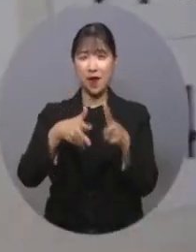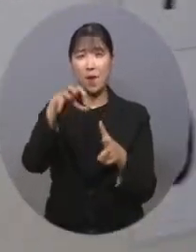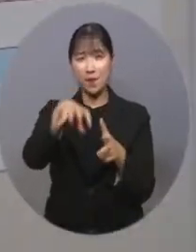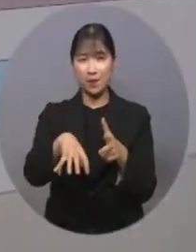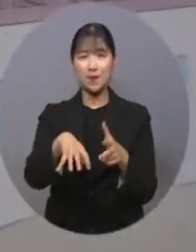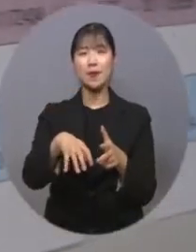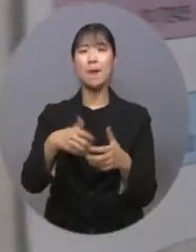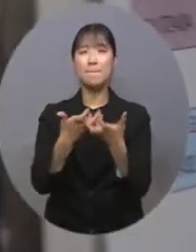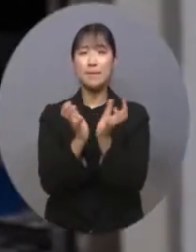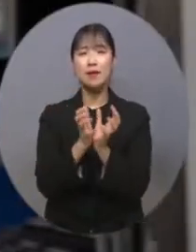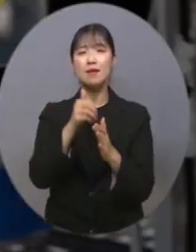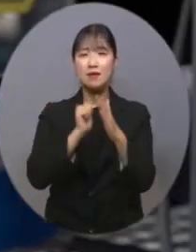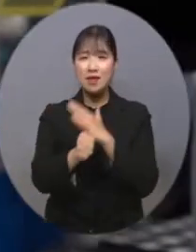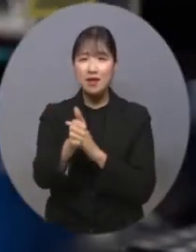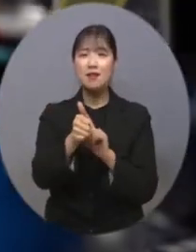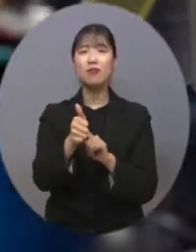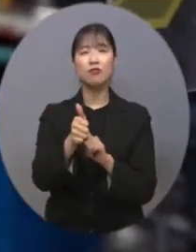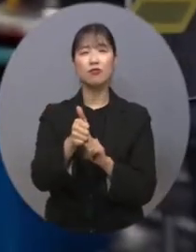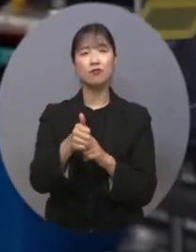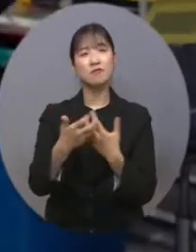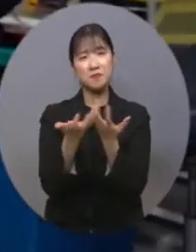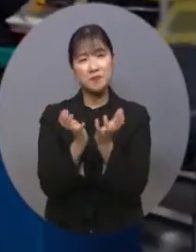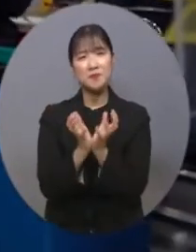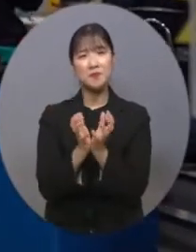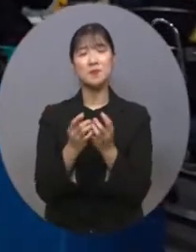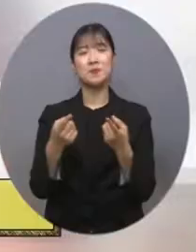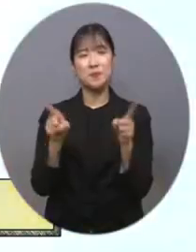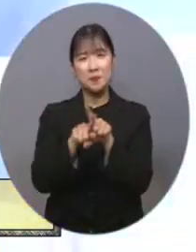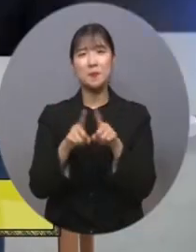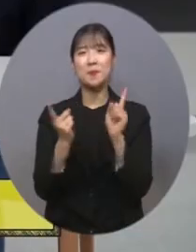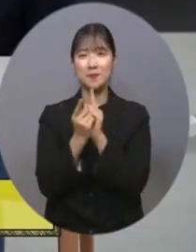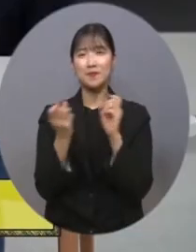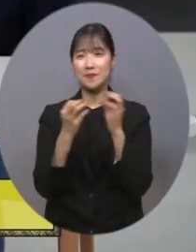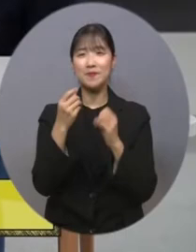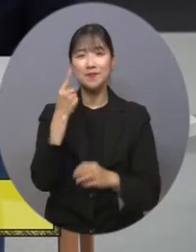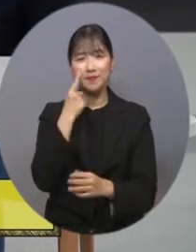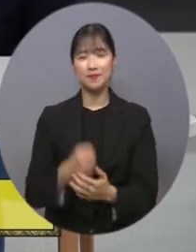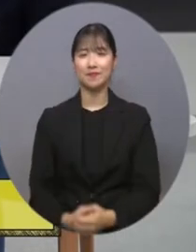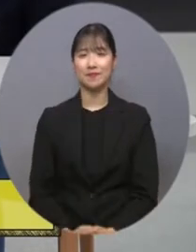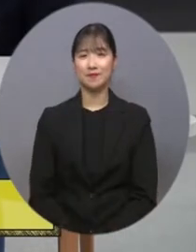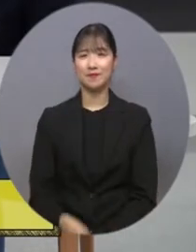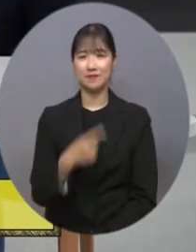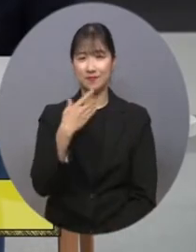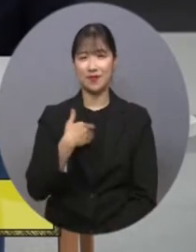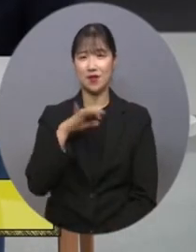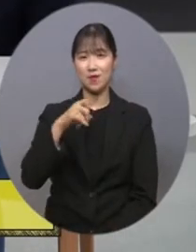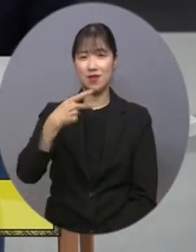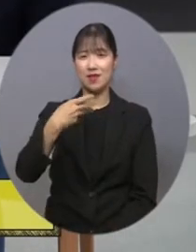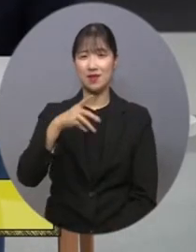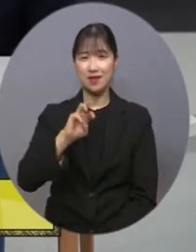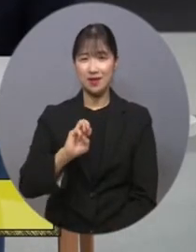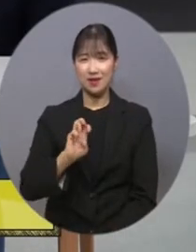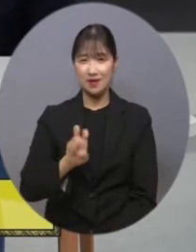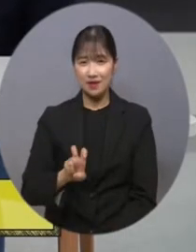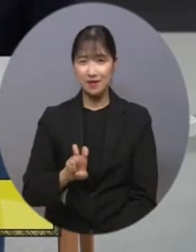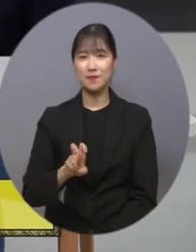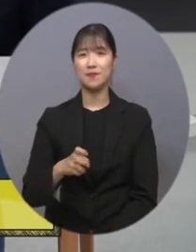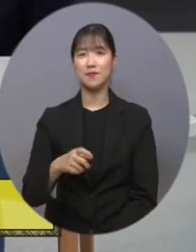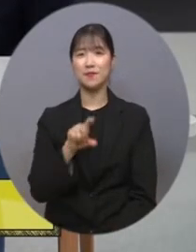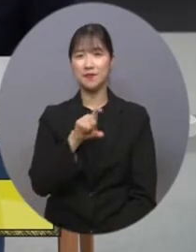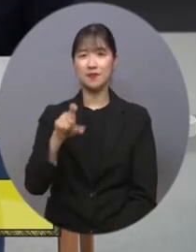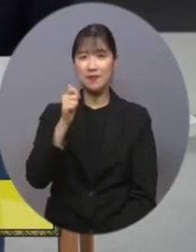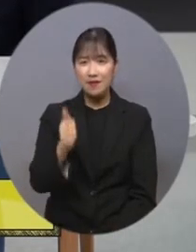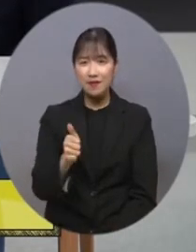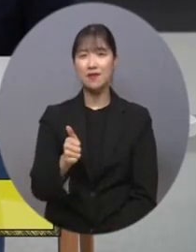근무하시는 파트리더님의 이야기를 잠시 들어볼까요? 네, 저는 지금 위드림 파트리더분을 모시고